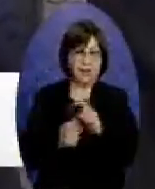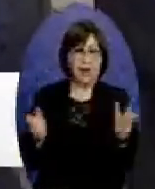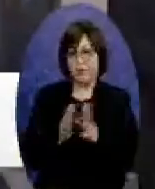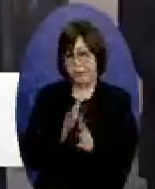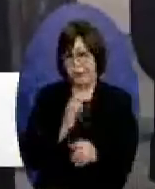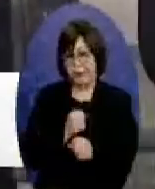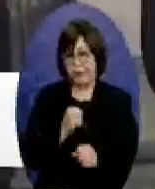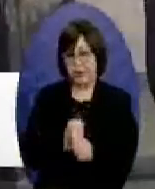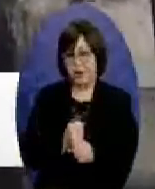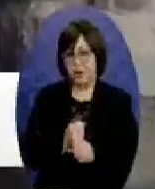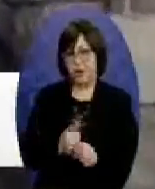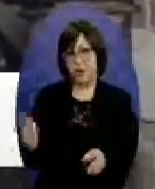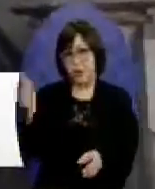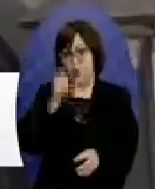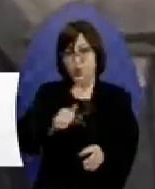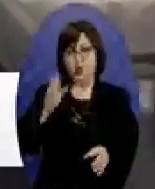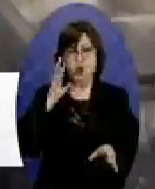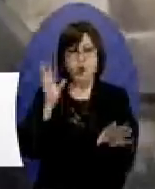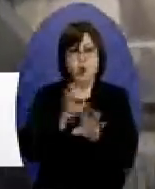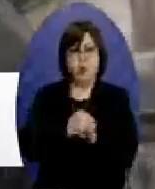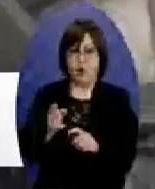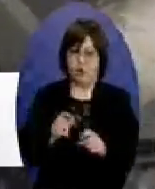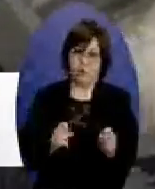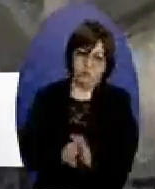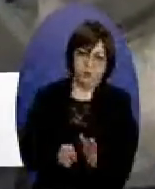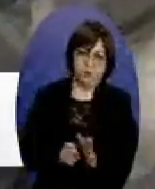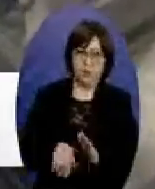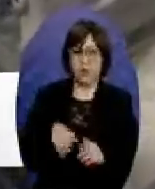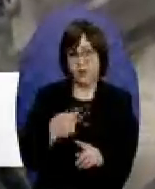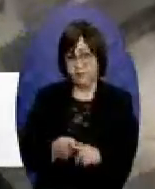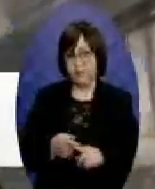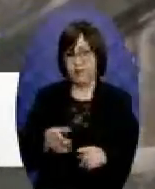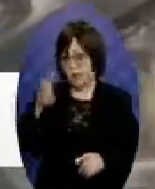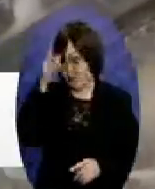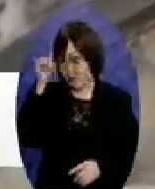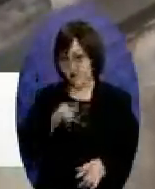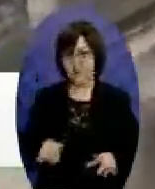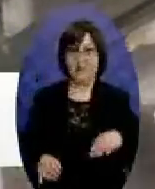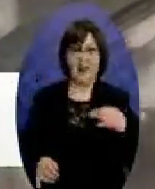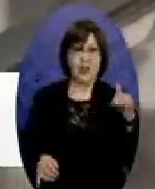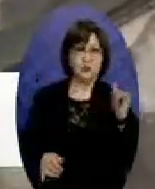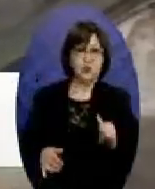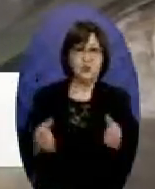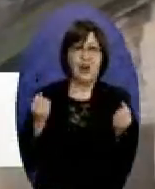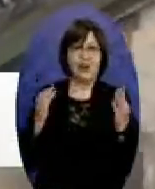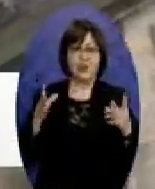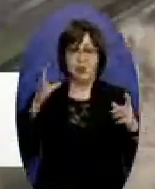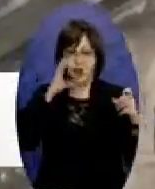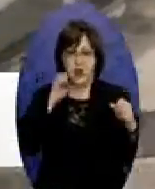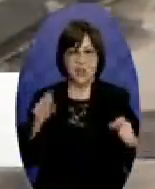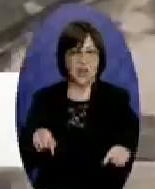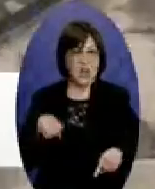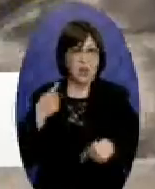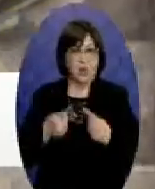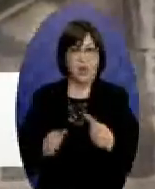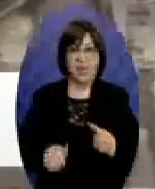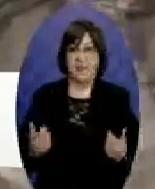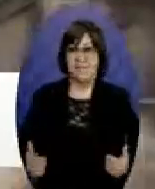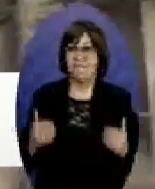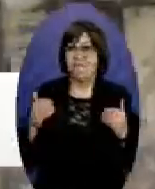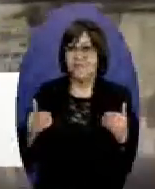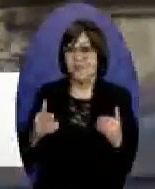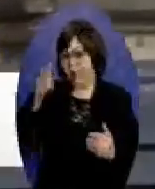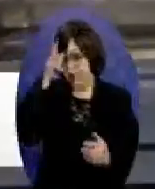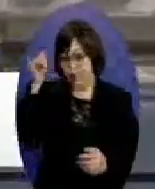хамтын ажиллагаа бүхэлд нь зохицуулах юм байна. За үүнээс гадна талууд Герман Францын ашиг сонирхлыг илүү өдөртөө урах шахиулах, Герман